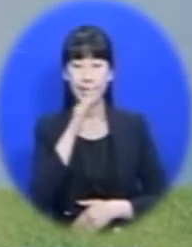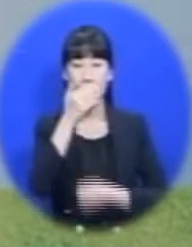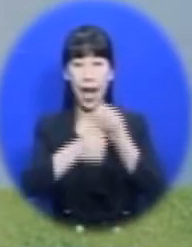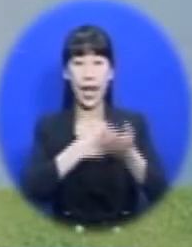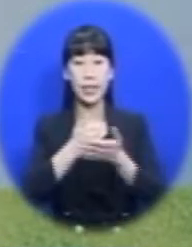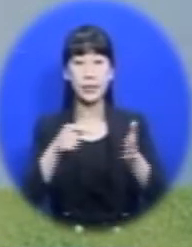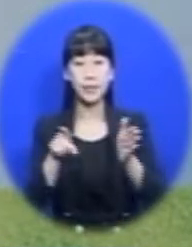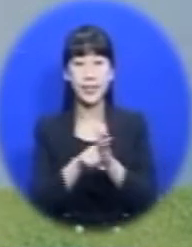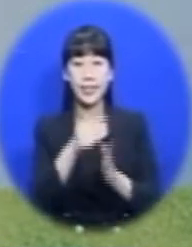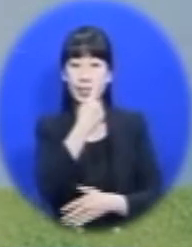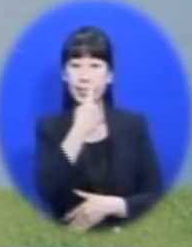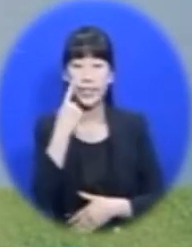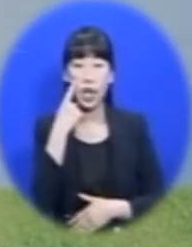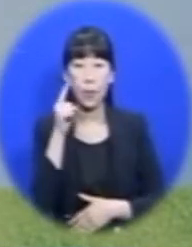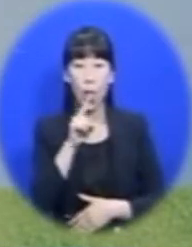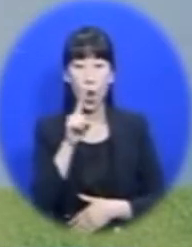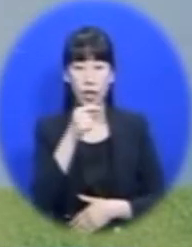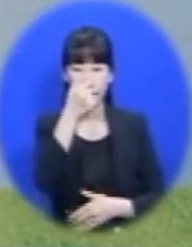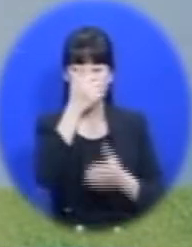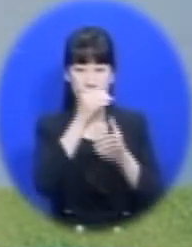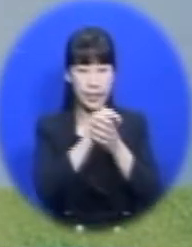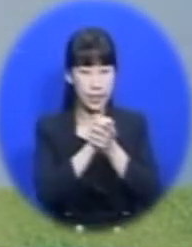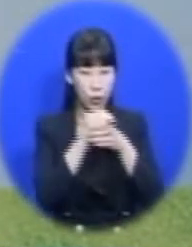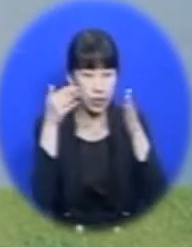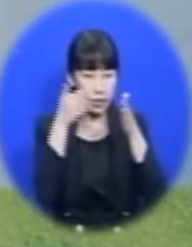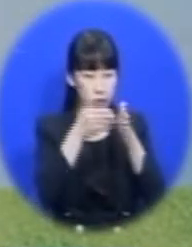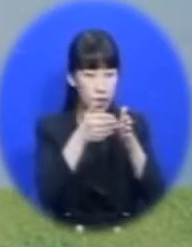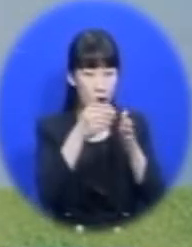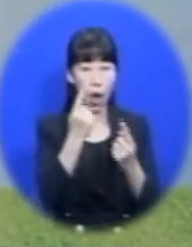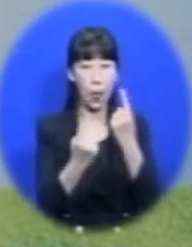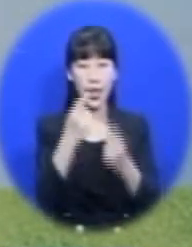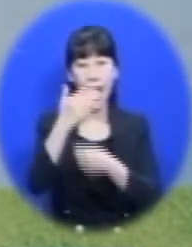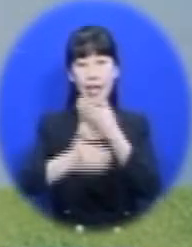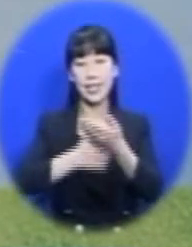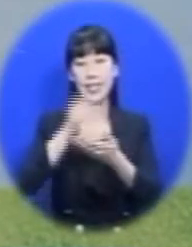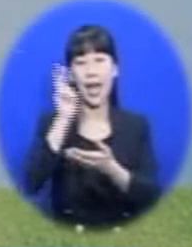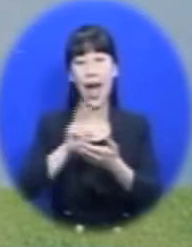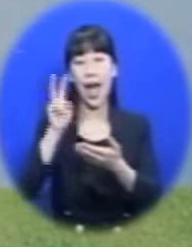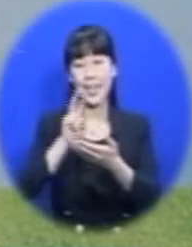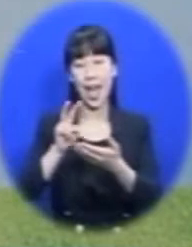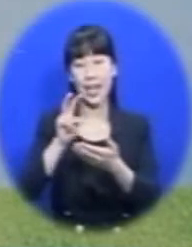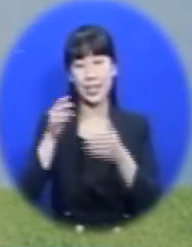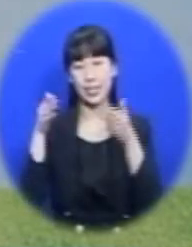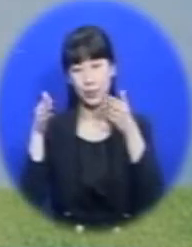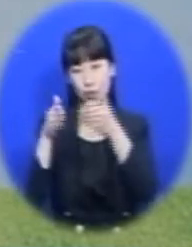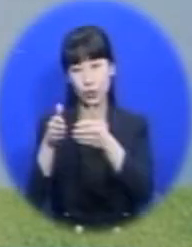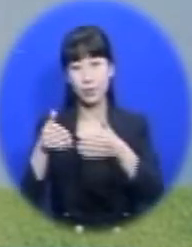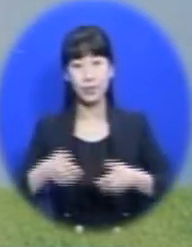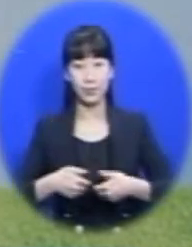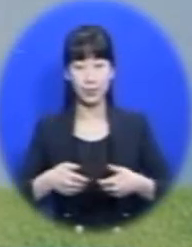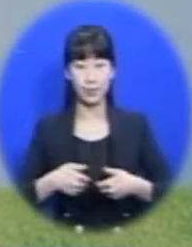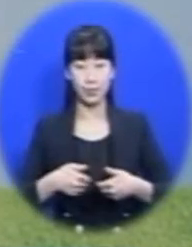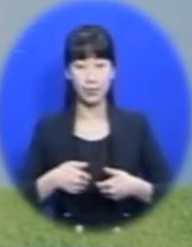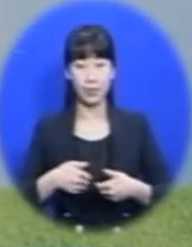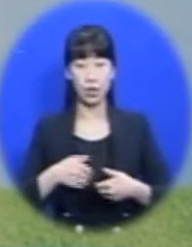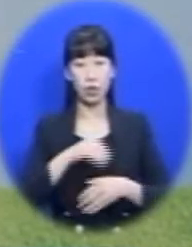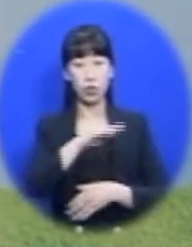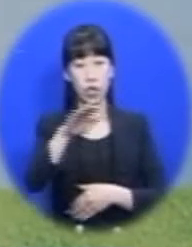증거는 기도에서 찾기보다 찬양에서 찾아야 한다는 겁니다. 우리 속에 찬양이 계속 있으면